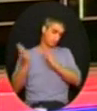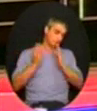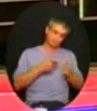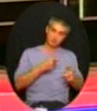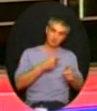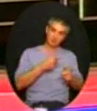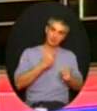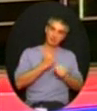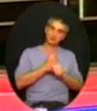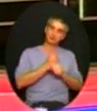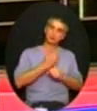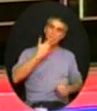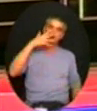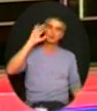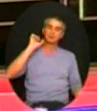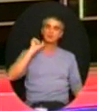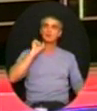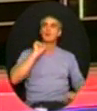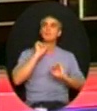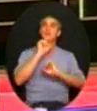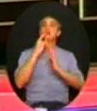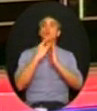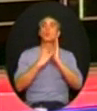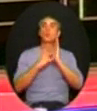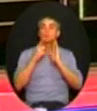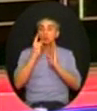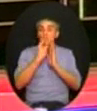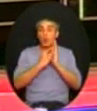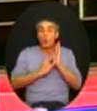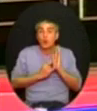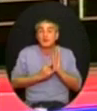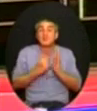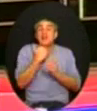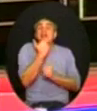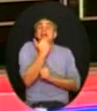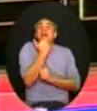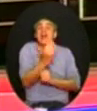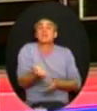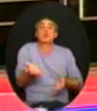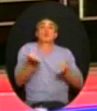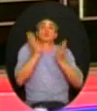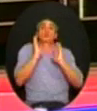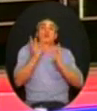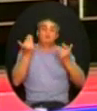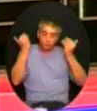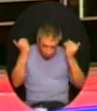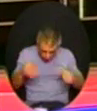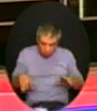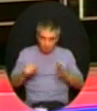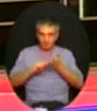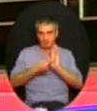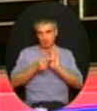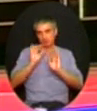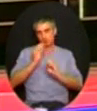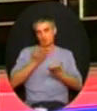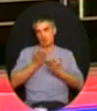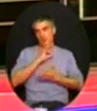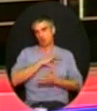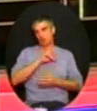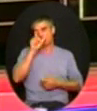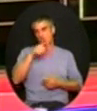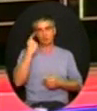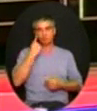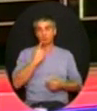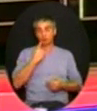את האצבע בעד חוקים שהם חוקים רעים, נוראים, כושלים ונועדו לשרת אדם